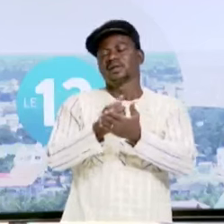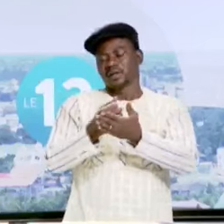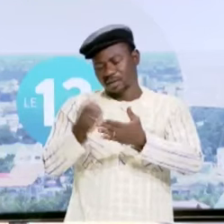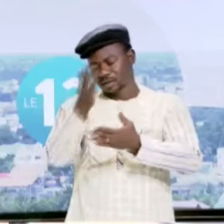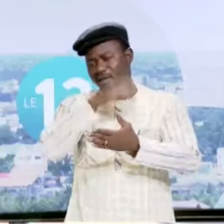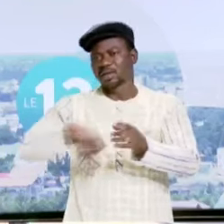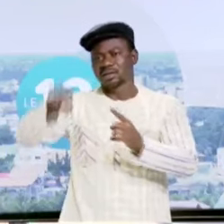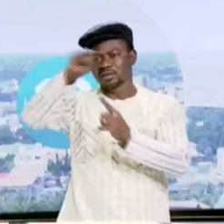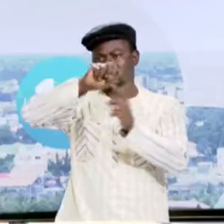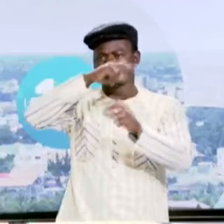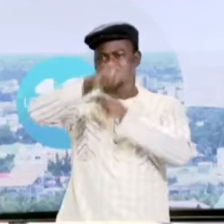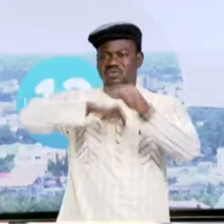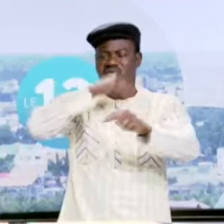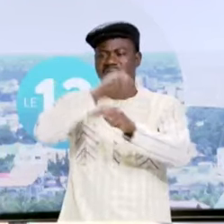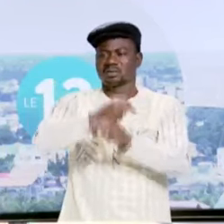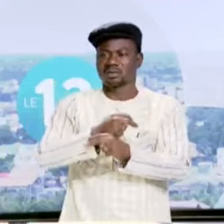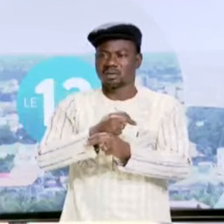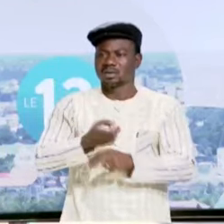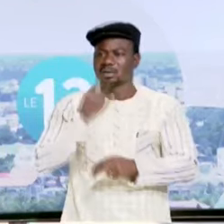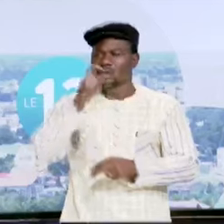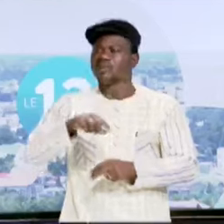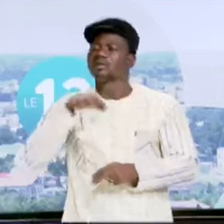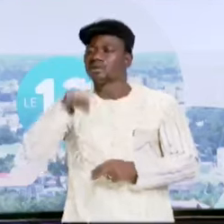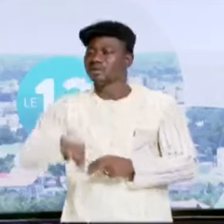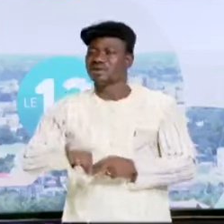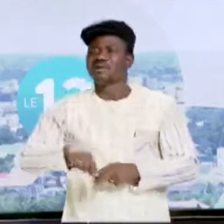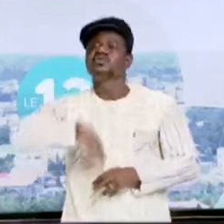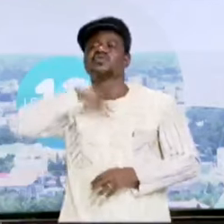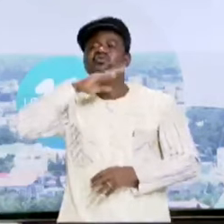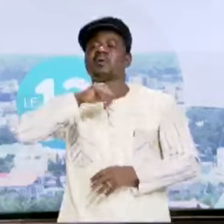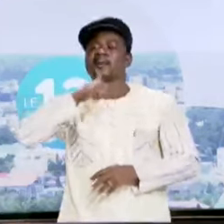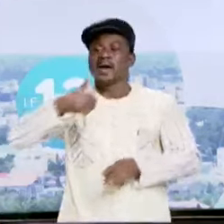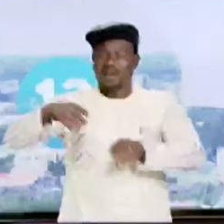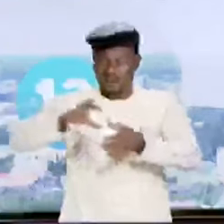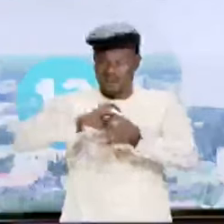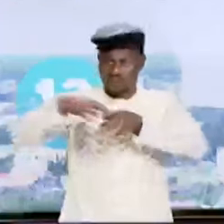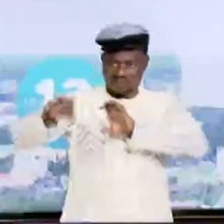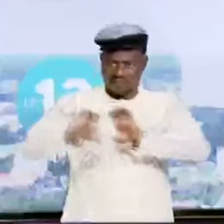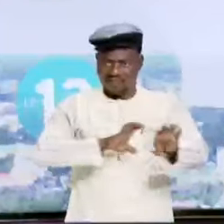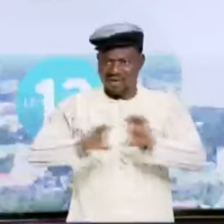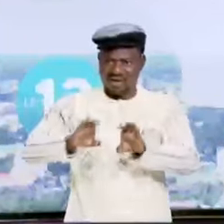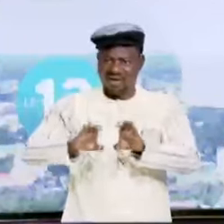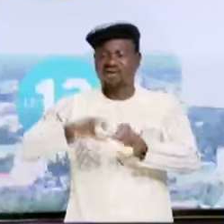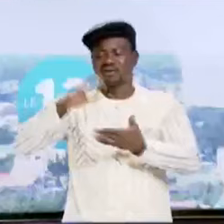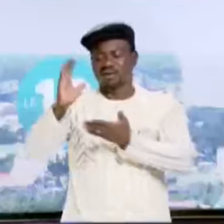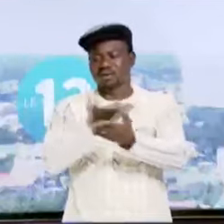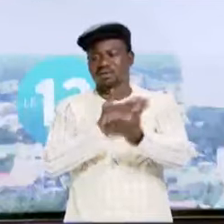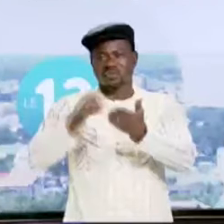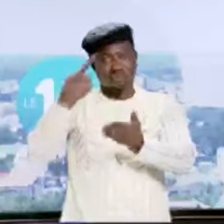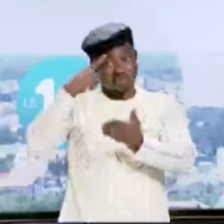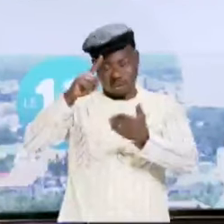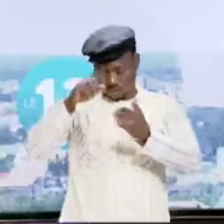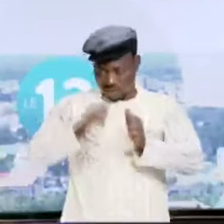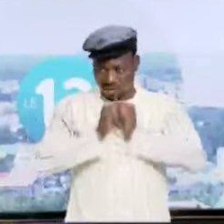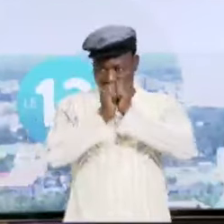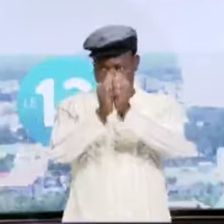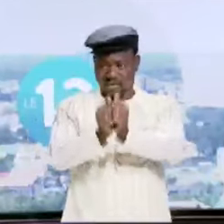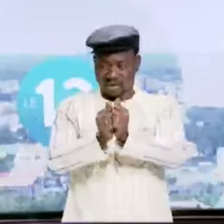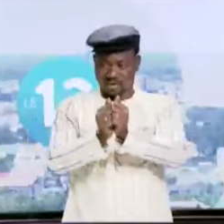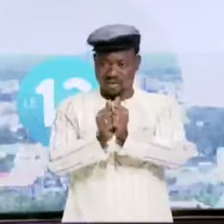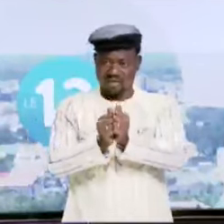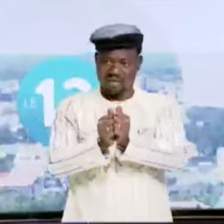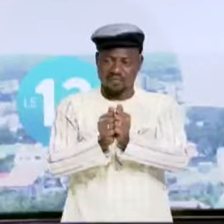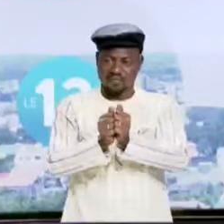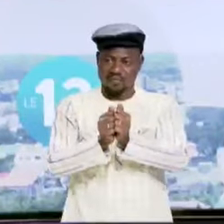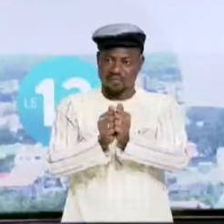Burkina. Bon, il faut dire que il ne suffit pas juste de faire un titre ou deux pour accompagner pour apporter sa